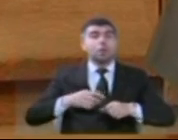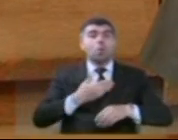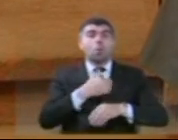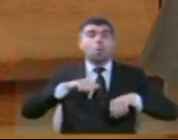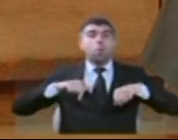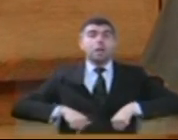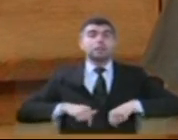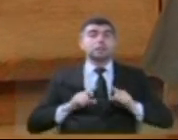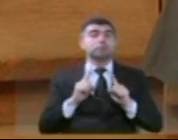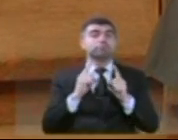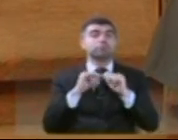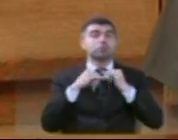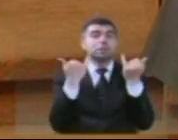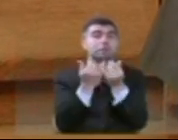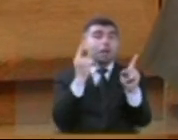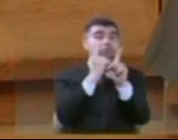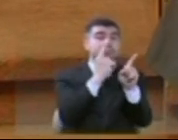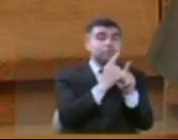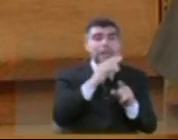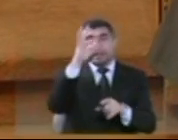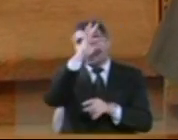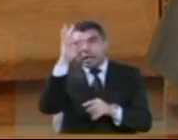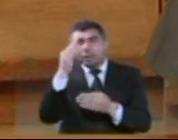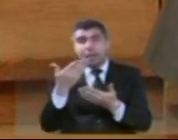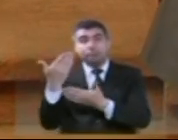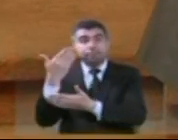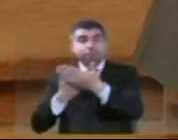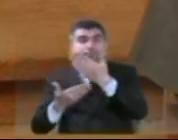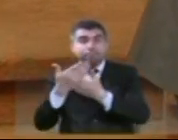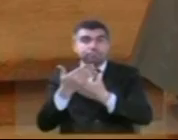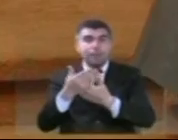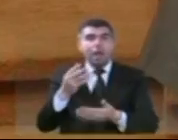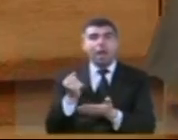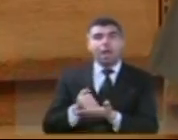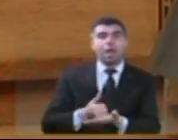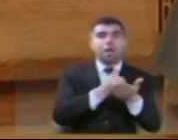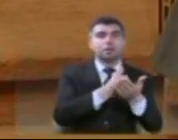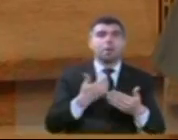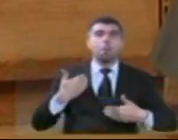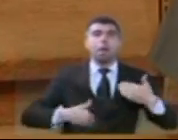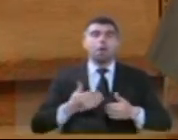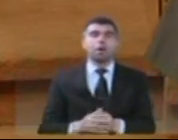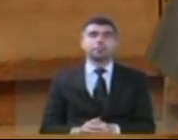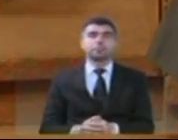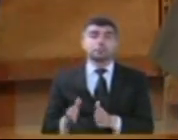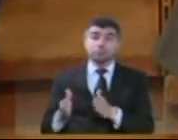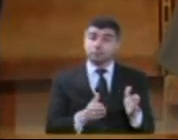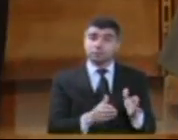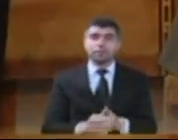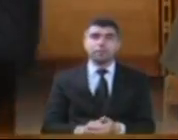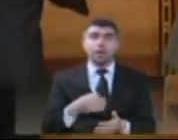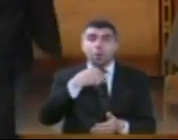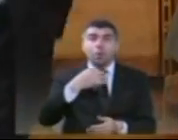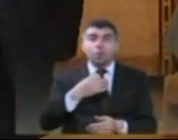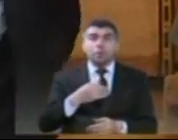سابق، وكذلك في إطار السياسة العمومية المندمجة لفائدة الأشخاص في وضعية إعاقة. الجانب المتعلق